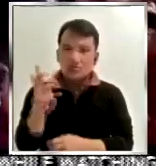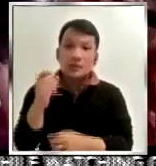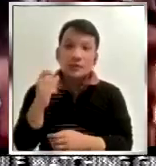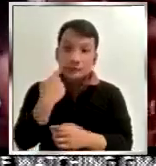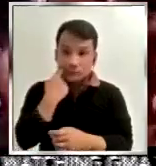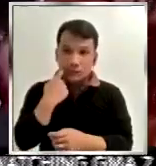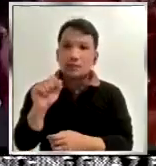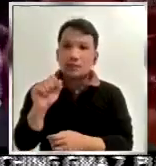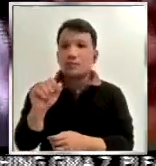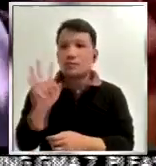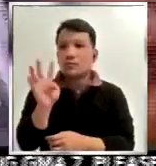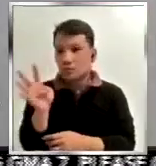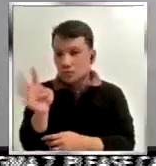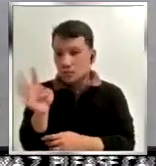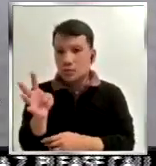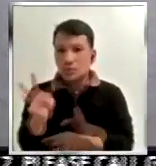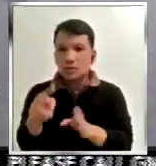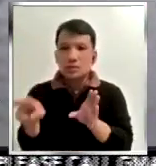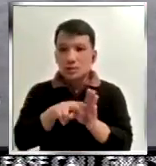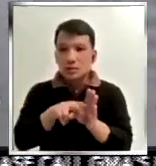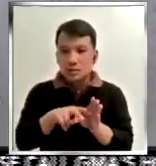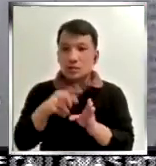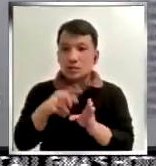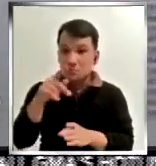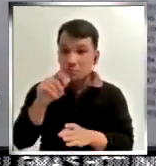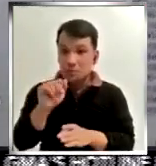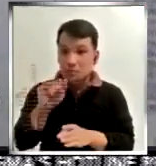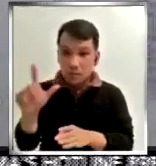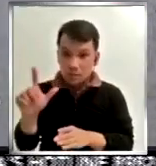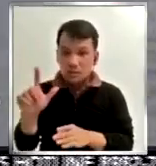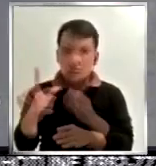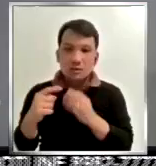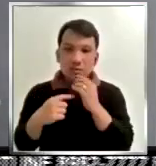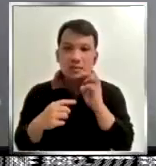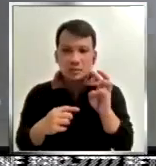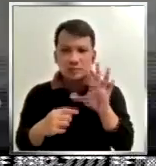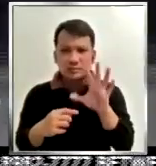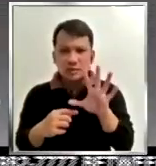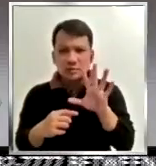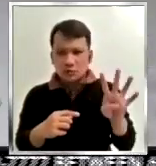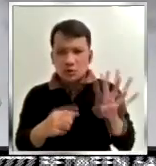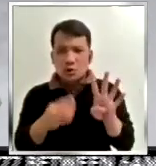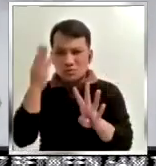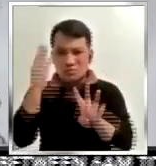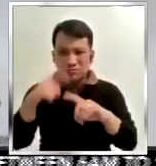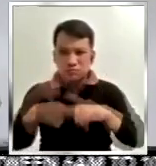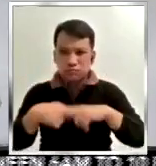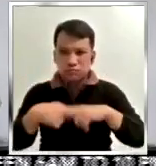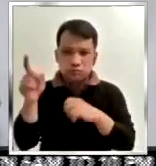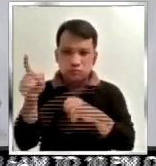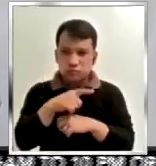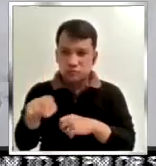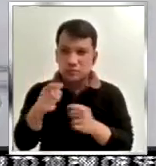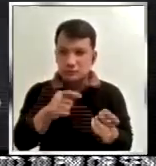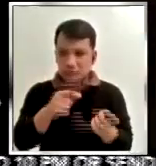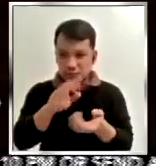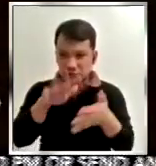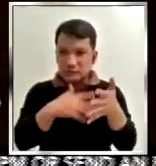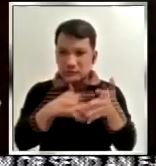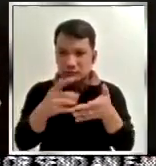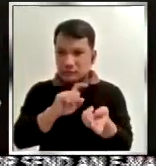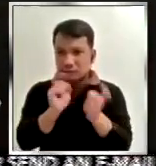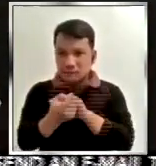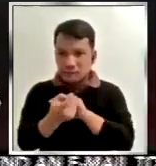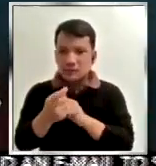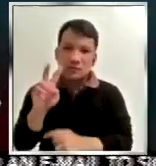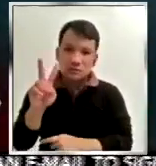Flight PR654. Nakansela ito at ginawang 2 PM ang departure time. Pero muli raw itong kinansela. Si